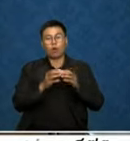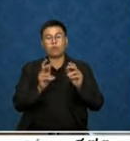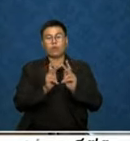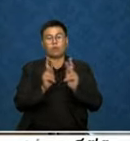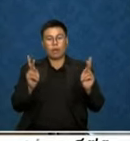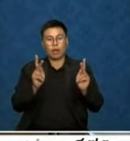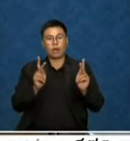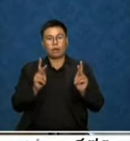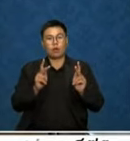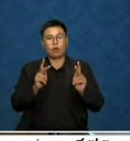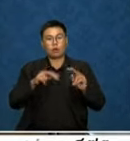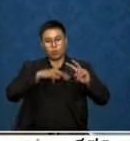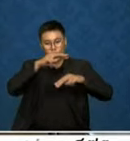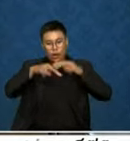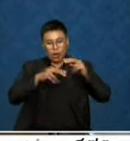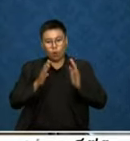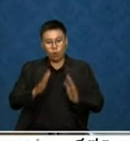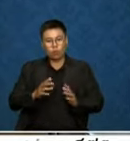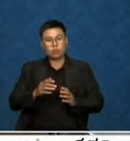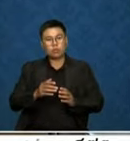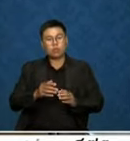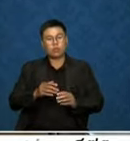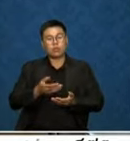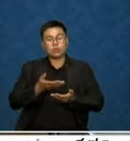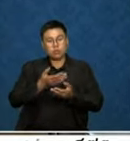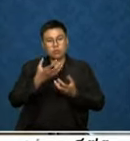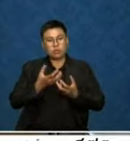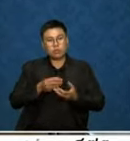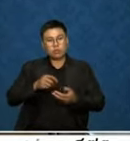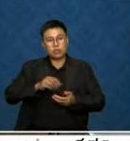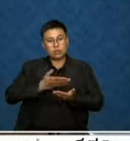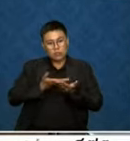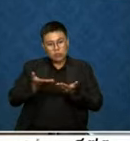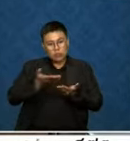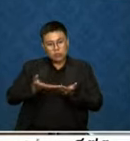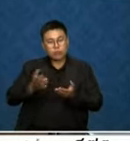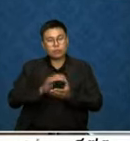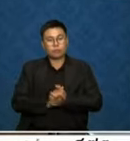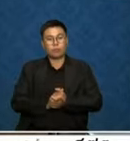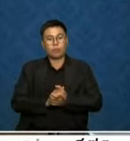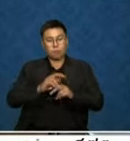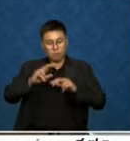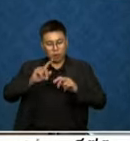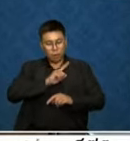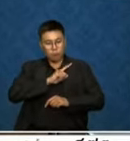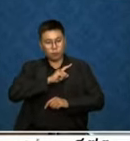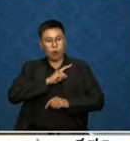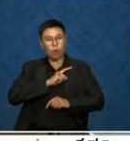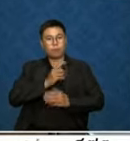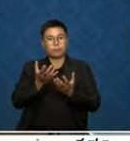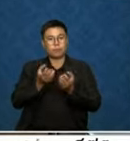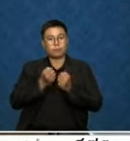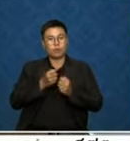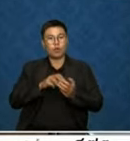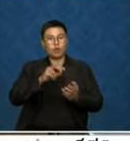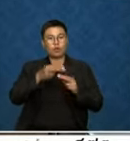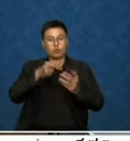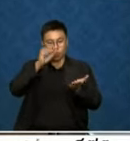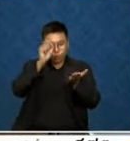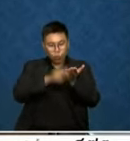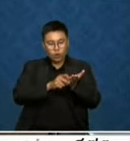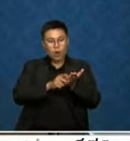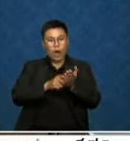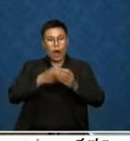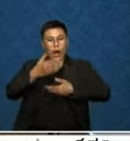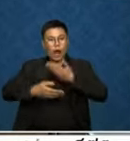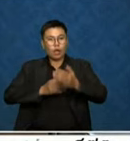ริโภคนี่ครับเป็นผู้รับผิดชอบในงานธุรการของคณะกรรมการและมีหน้าที่รับคำขอจดทะเบียนการประกอบธุรกิจขายตร